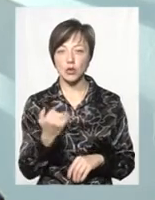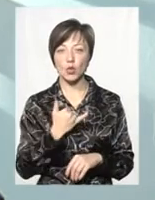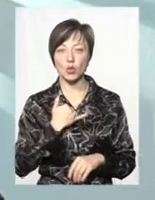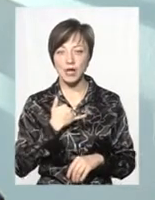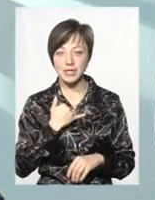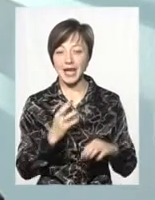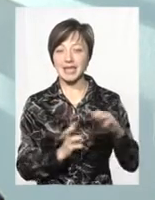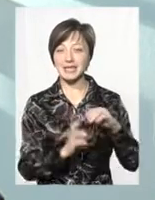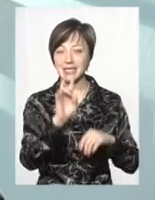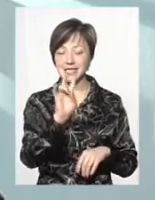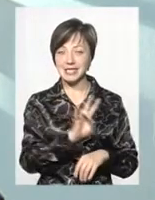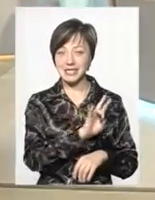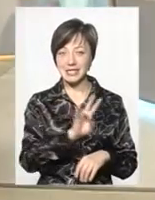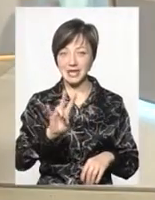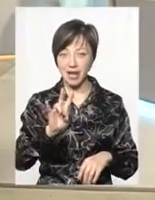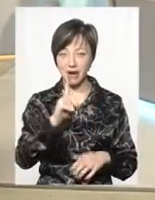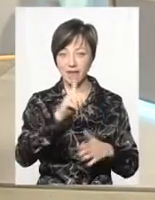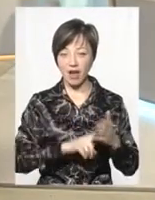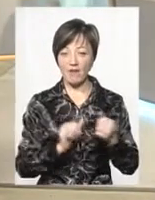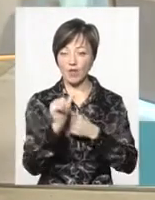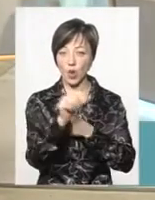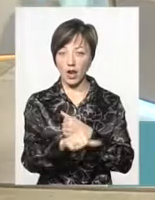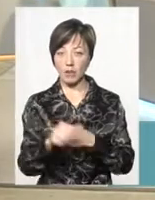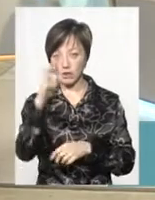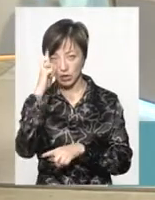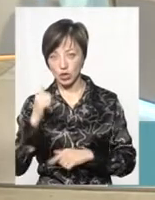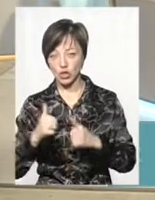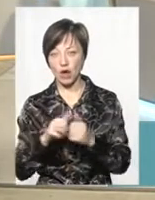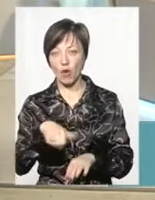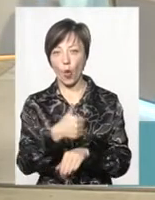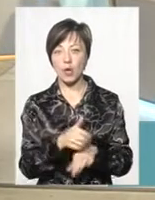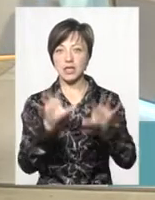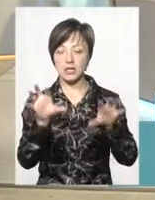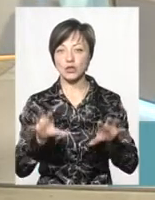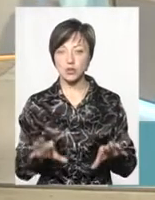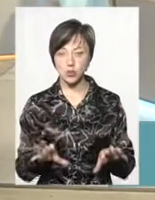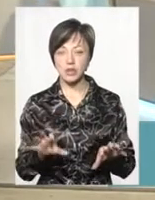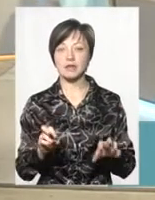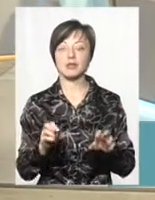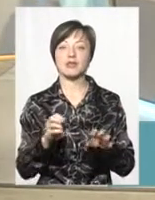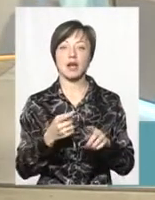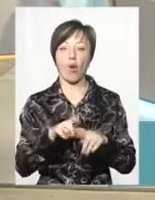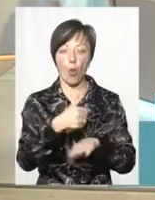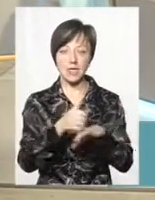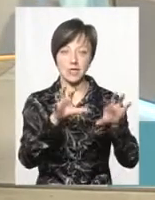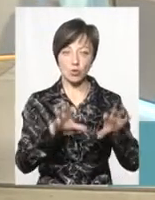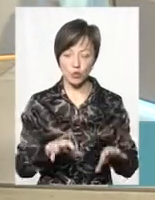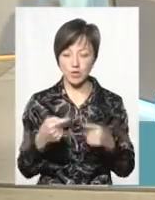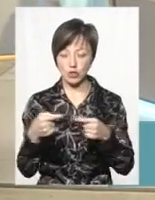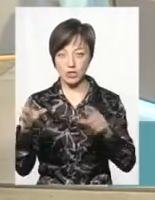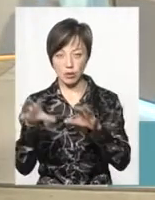церква відокремлена від держави. В Конституції і в законі про свободу совісті, релігійні організації це